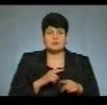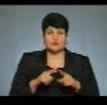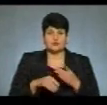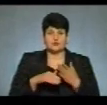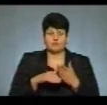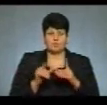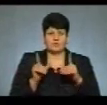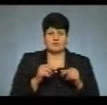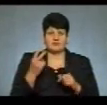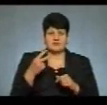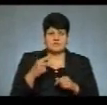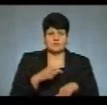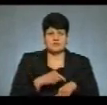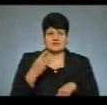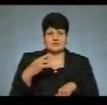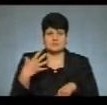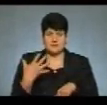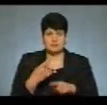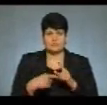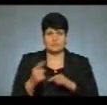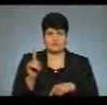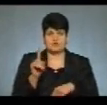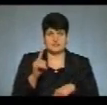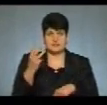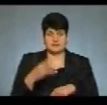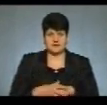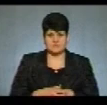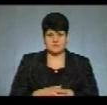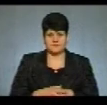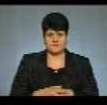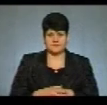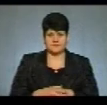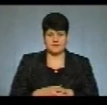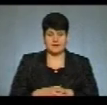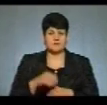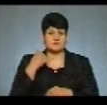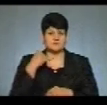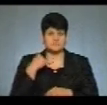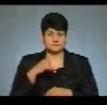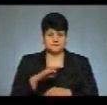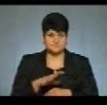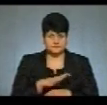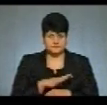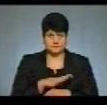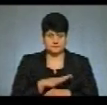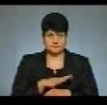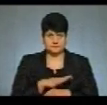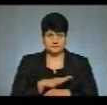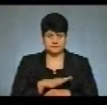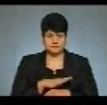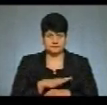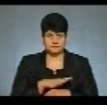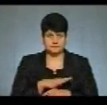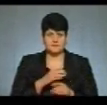о 20:35, повернулися о 1:30. На диспетчерську службу поступив виклик. Привід